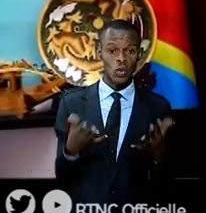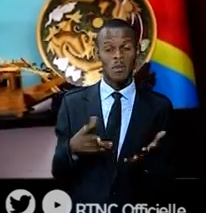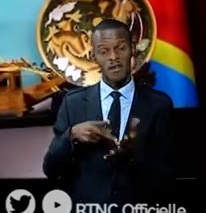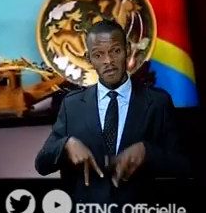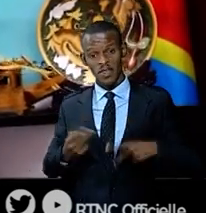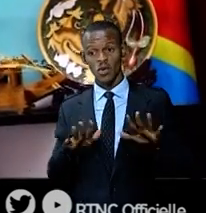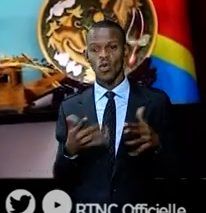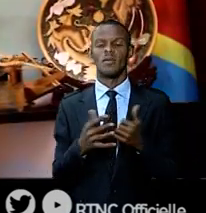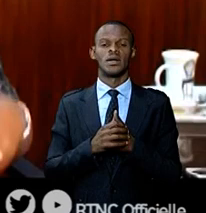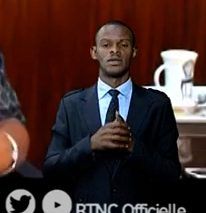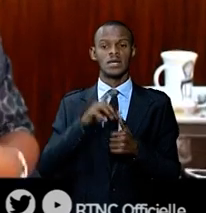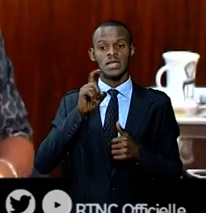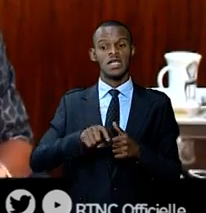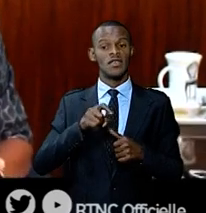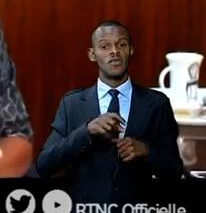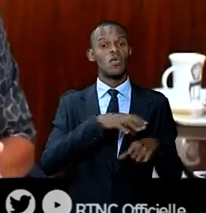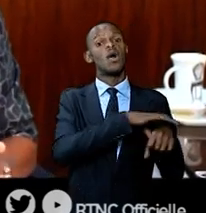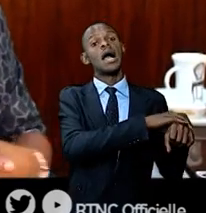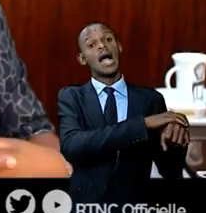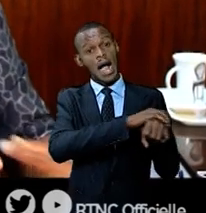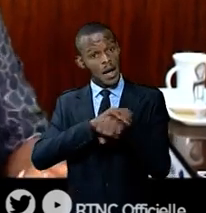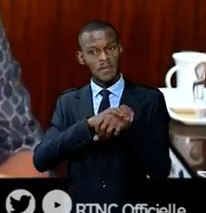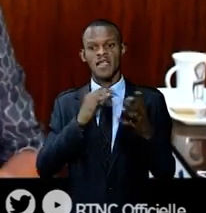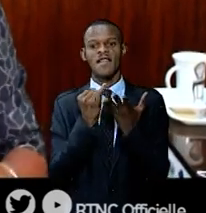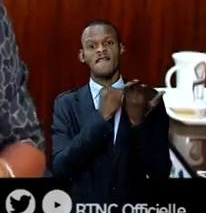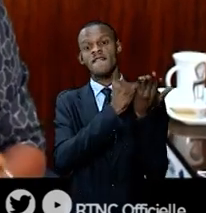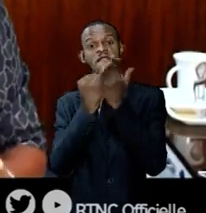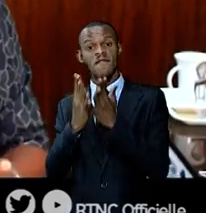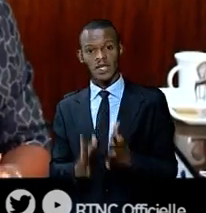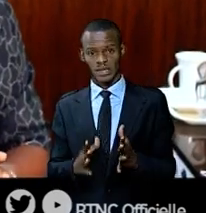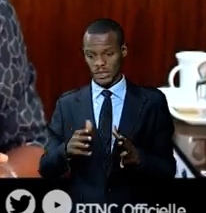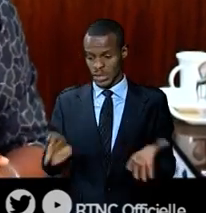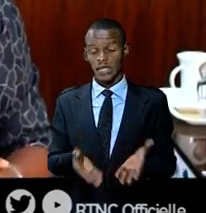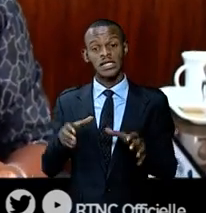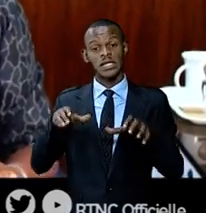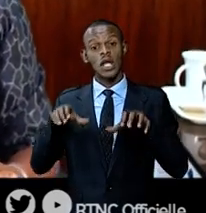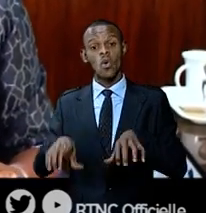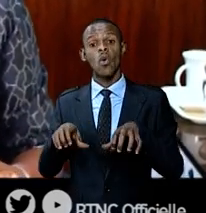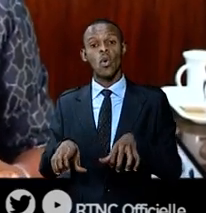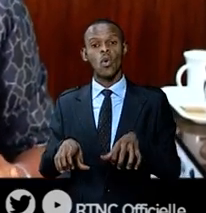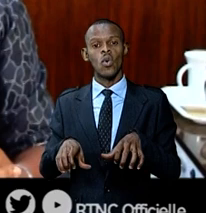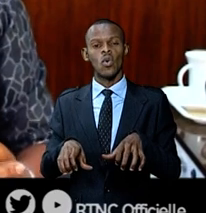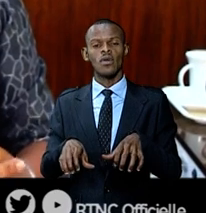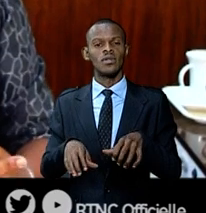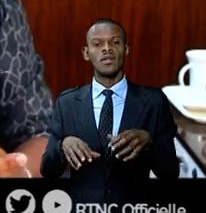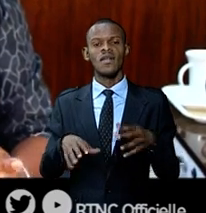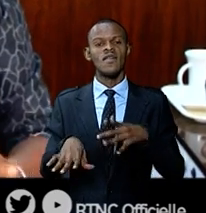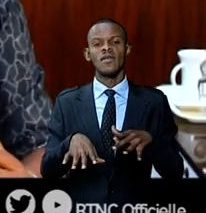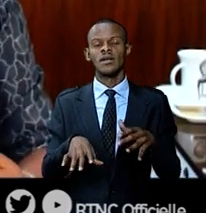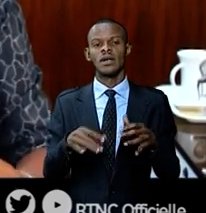attirer les touristes vers la RTC, nous avons adopté comme stratégie tout d'abord de changer l'image de la